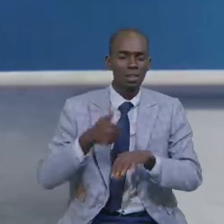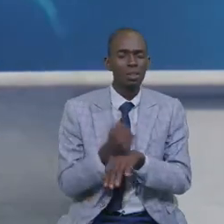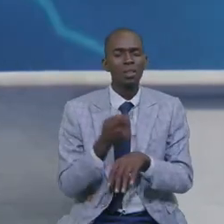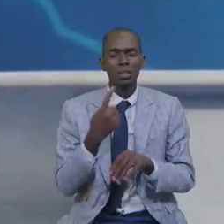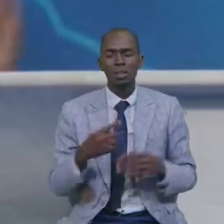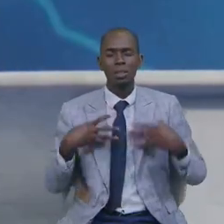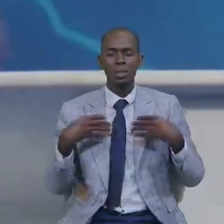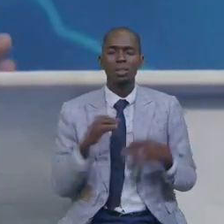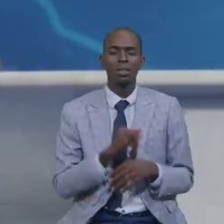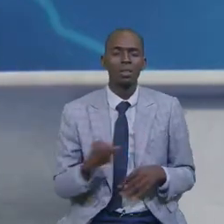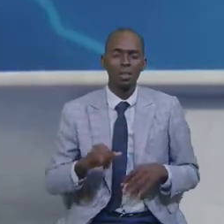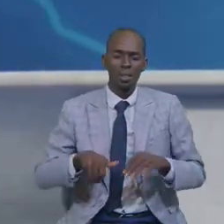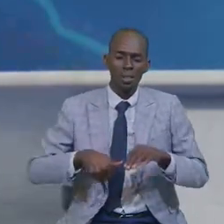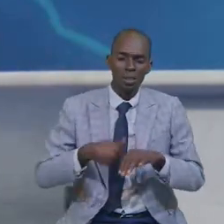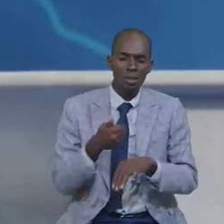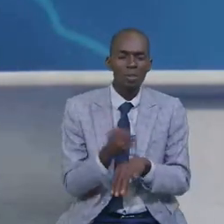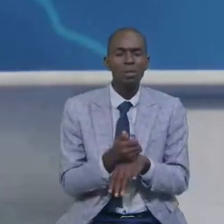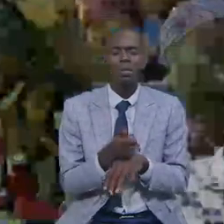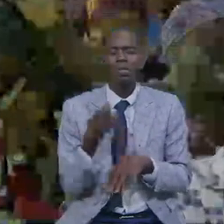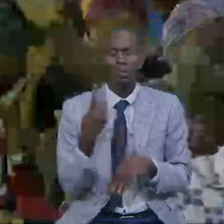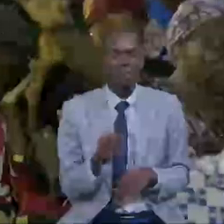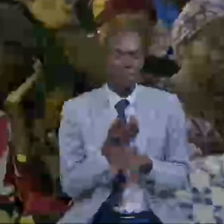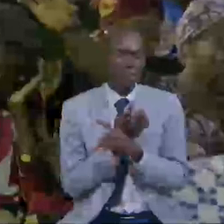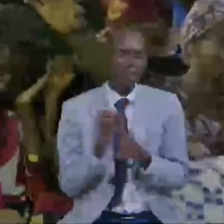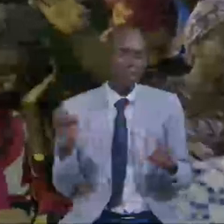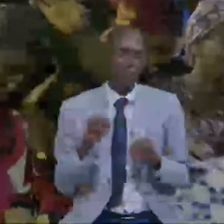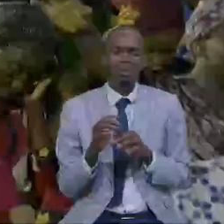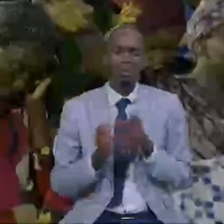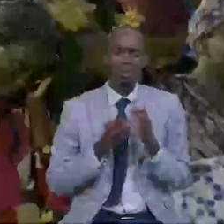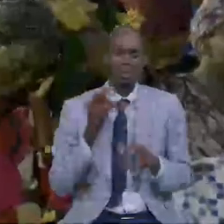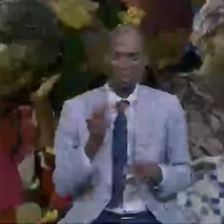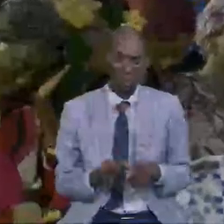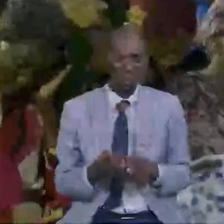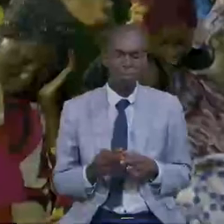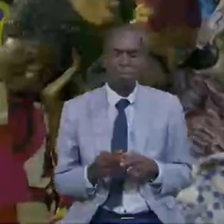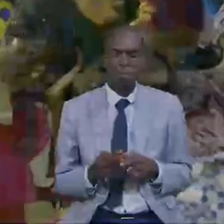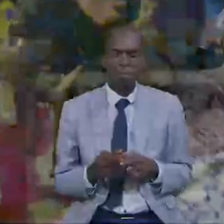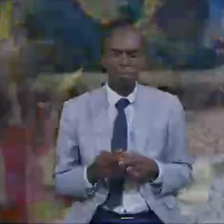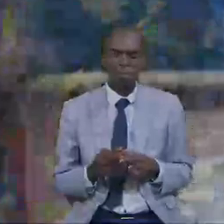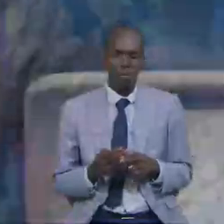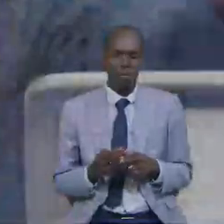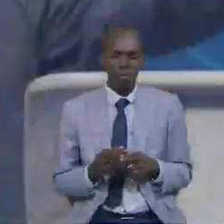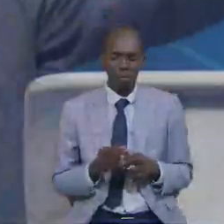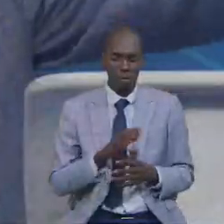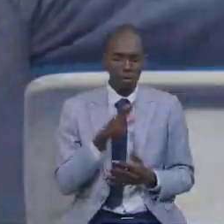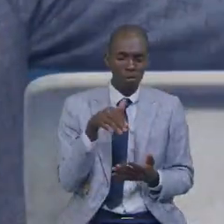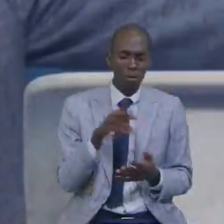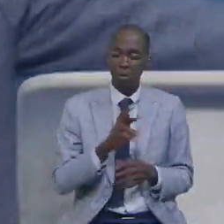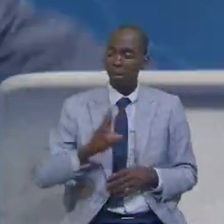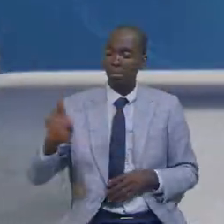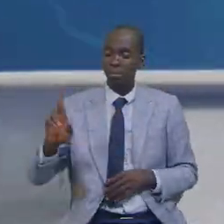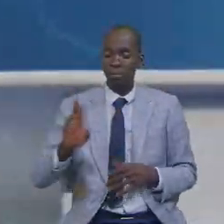confirme la guérison confirme la délivrance à gauche au